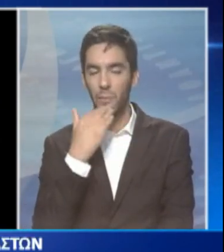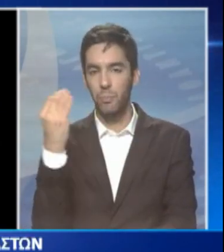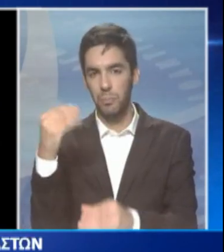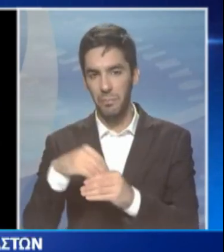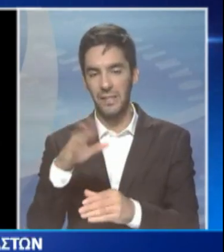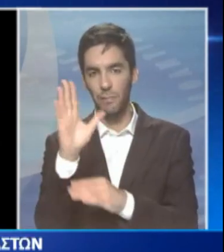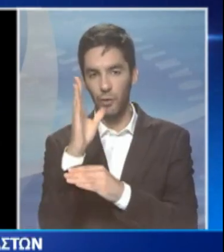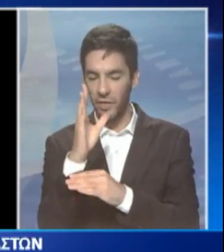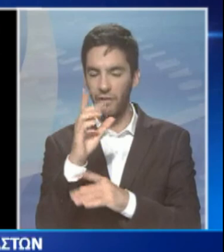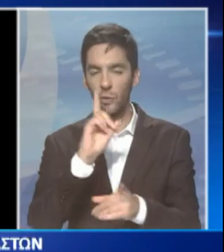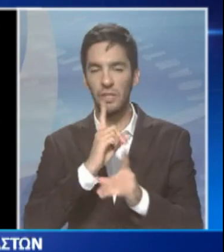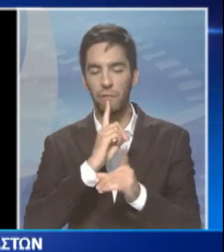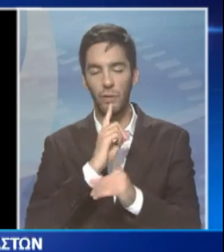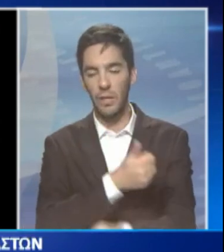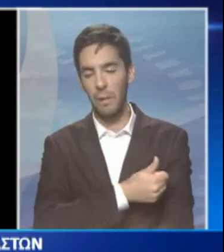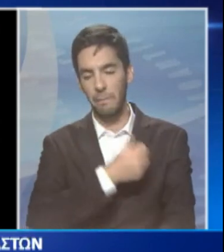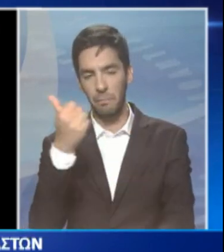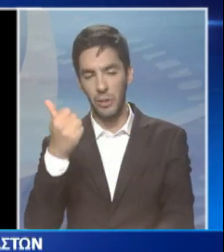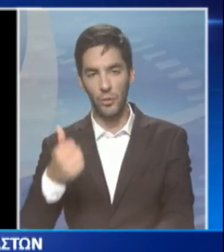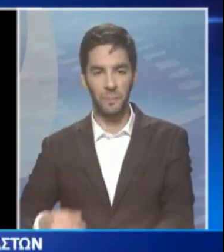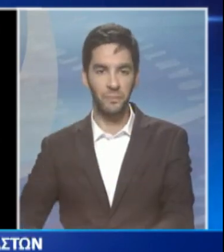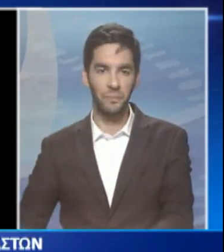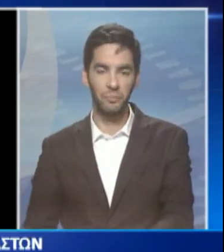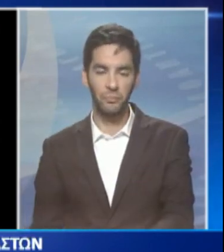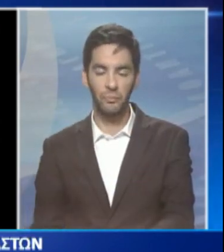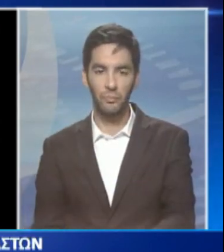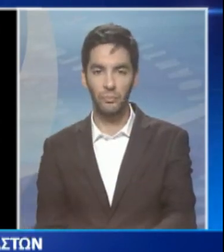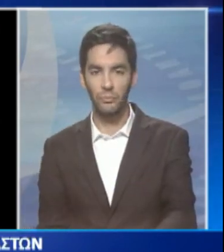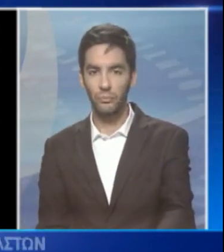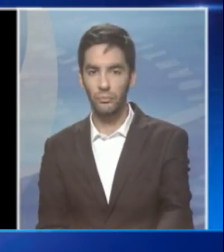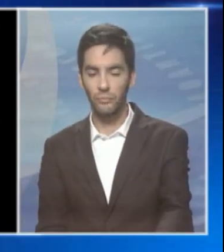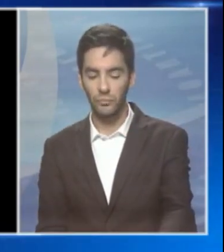θα επαναπροωθηθεί στη χώρα από την οποία απέπλευσε.